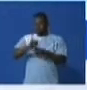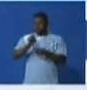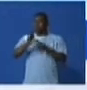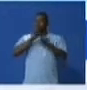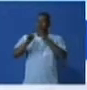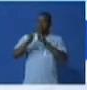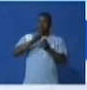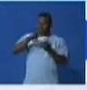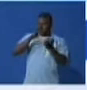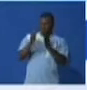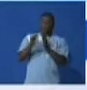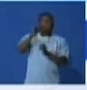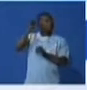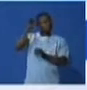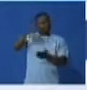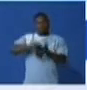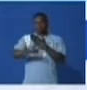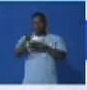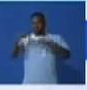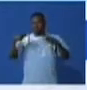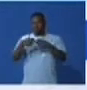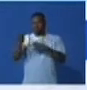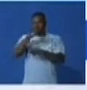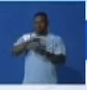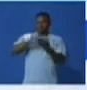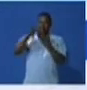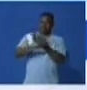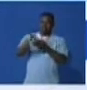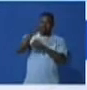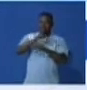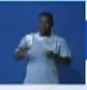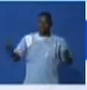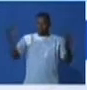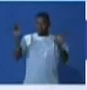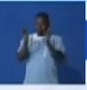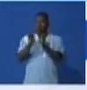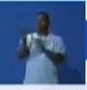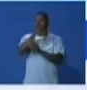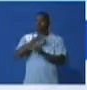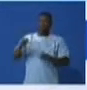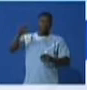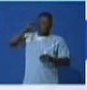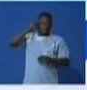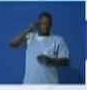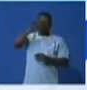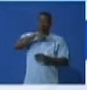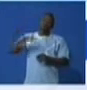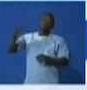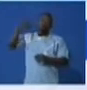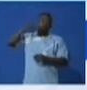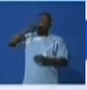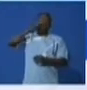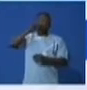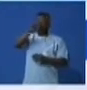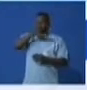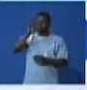hier dans le domaine de l'énergie. Il s'agit du projet d'interconnexion électrique Nigeria, Niger, Bénin, Burkina Faso et un